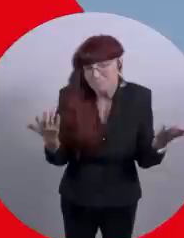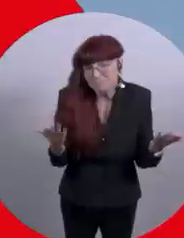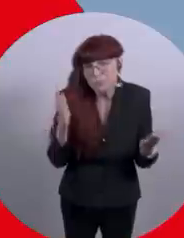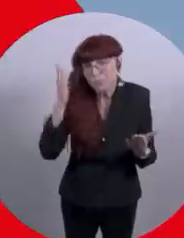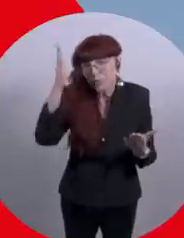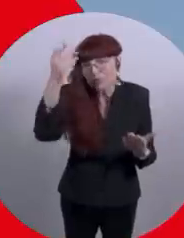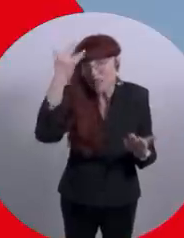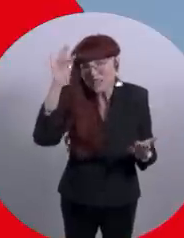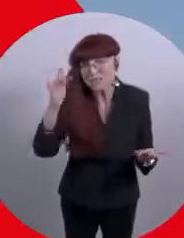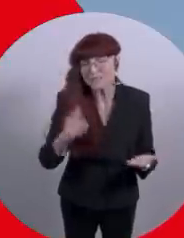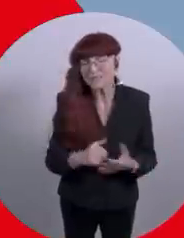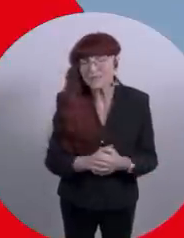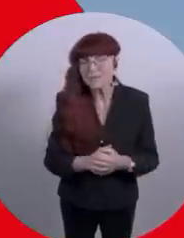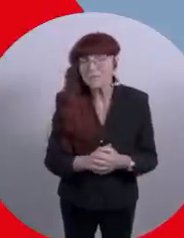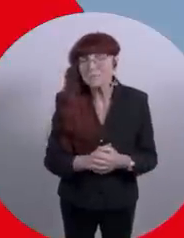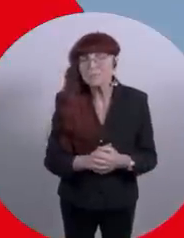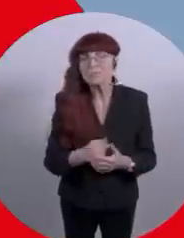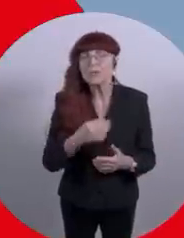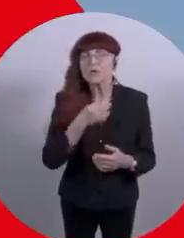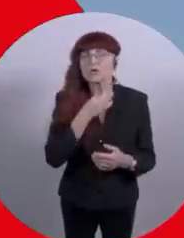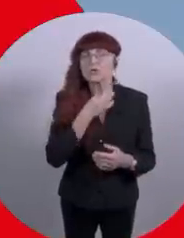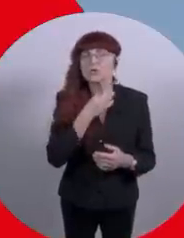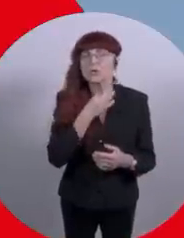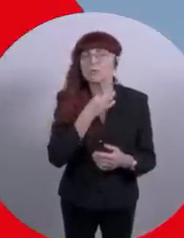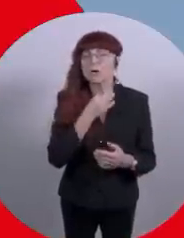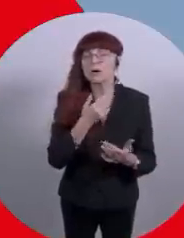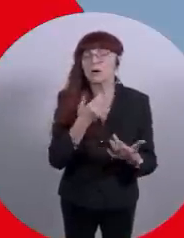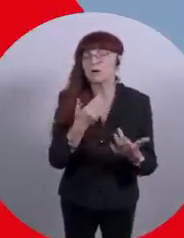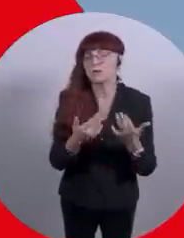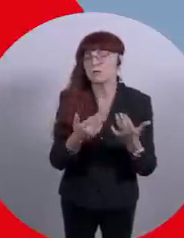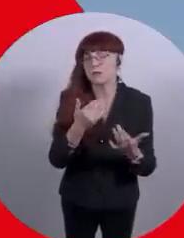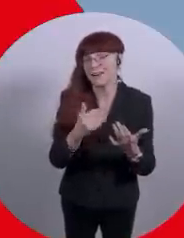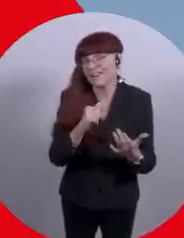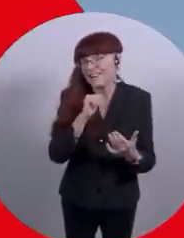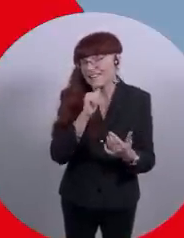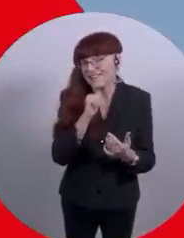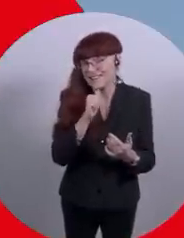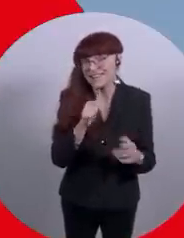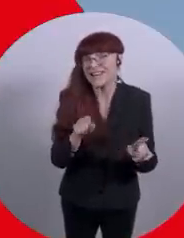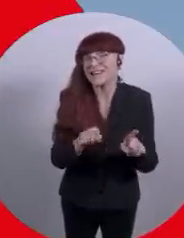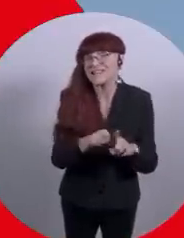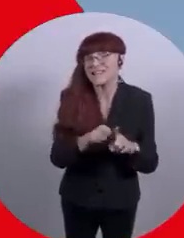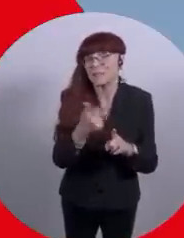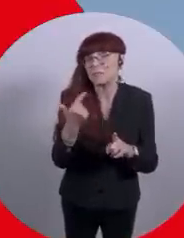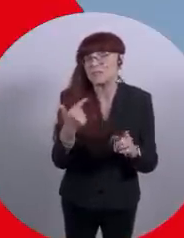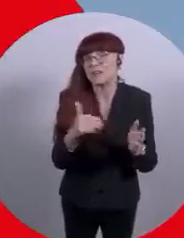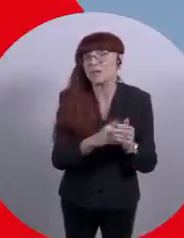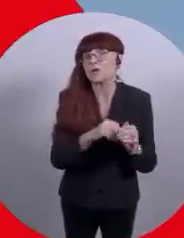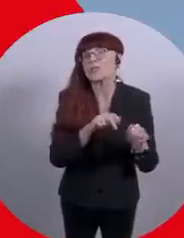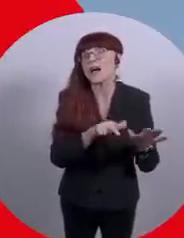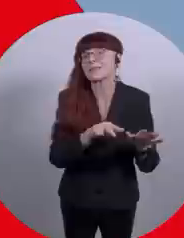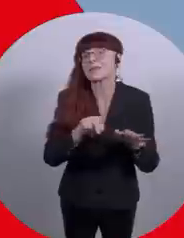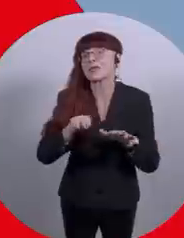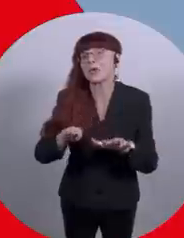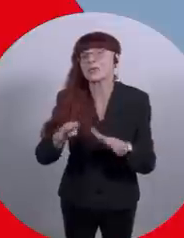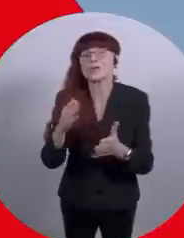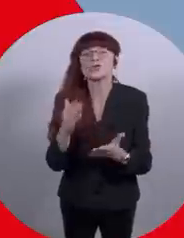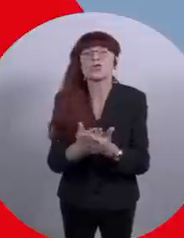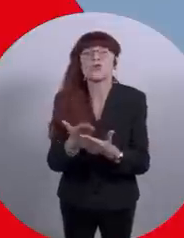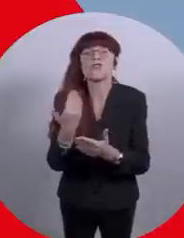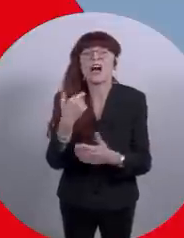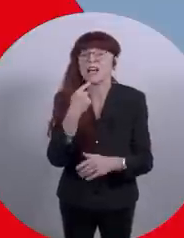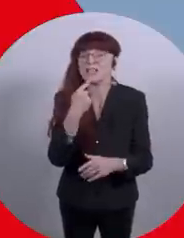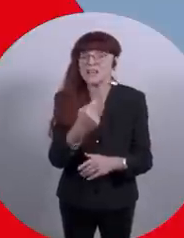dass die Stimme nicht so wie wir bereits 2018/19 prognostiziert wurde nicht